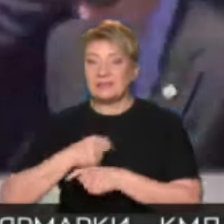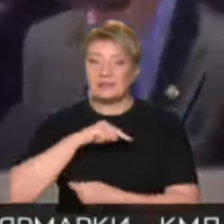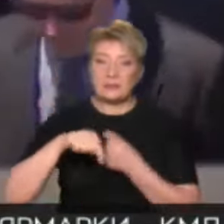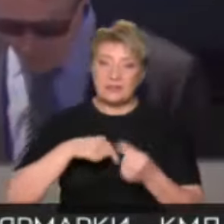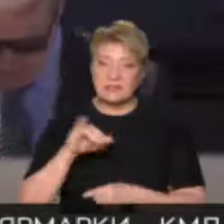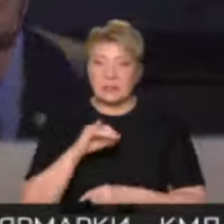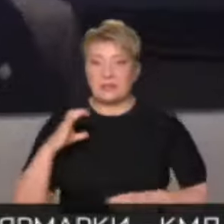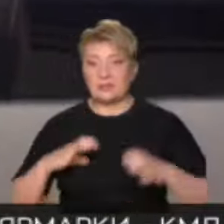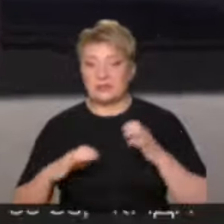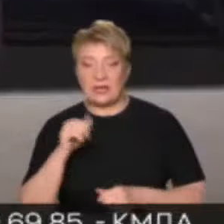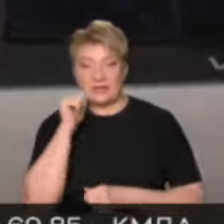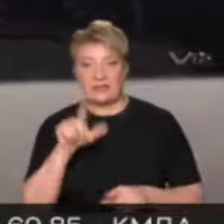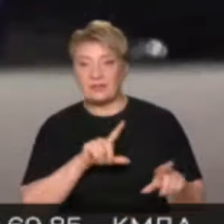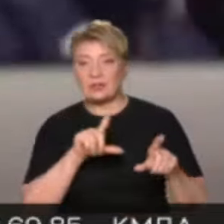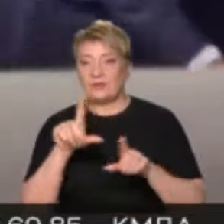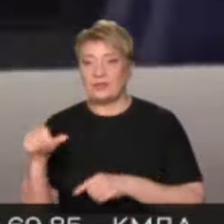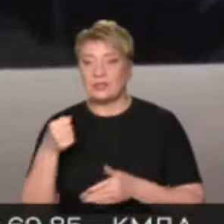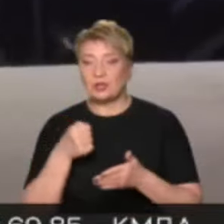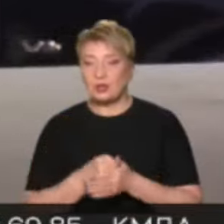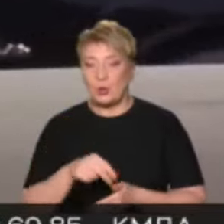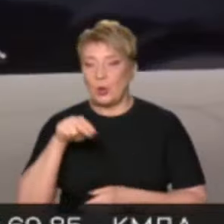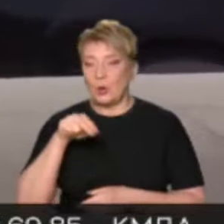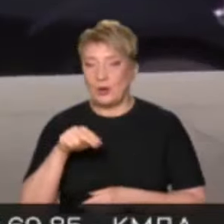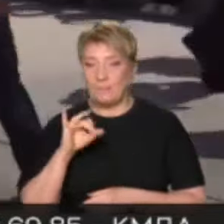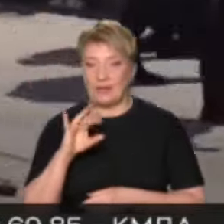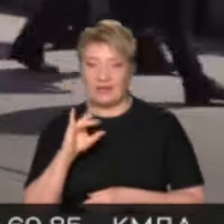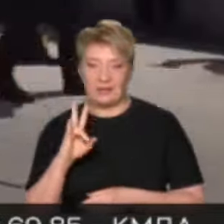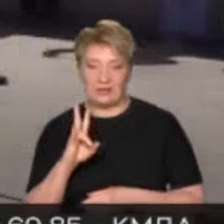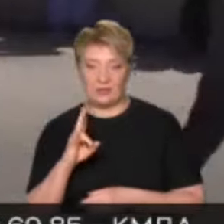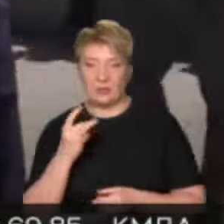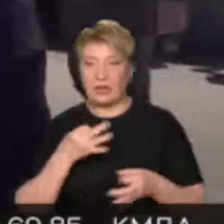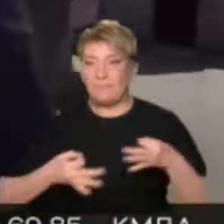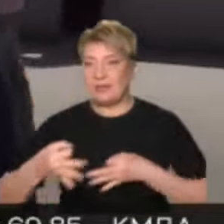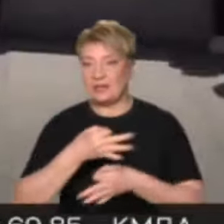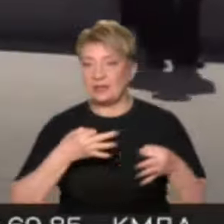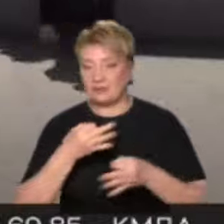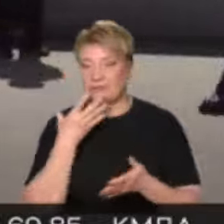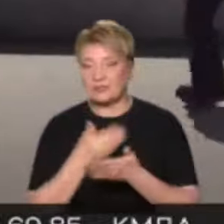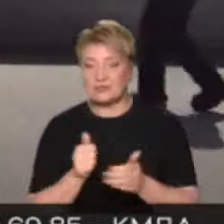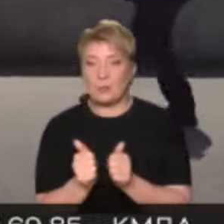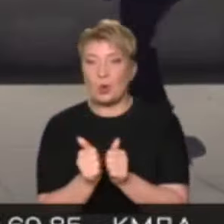вже завтра він вирушить до Пекіна на переговори зі своїм колегою, міністром закордонних